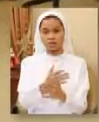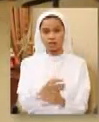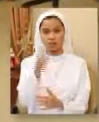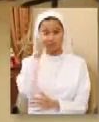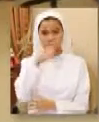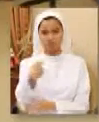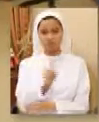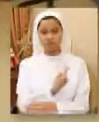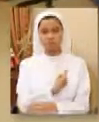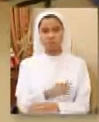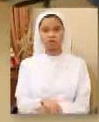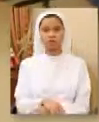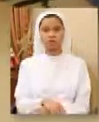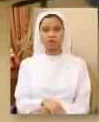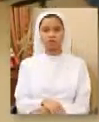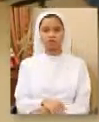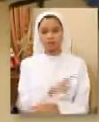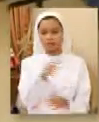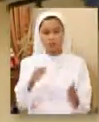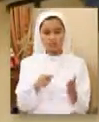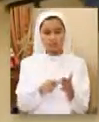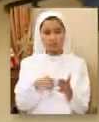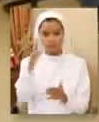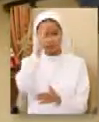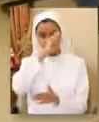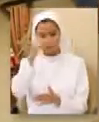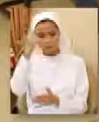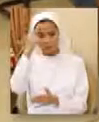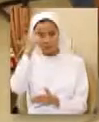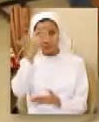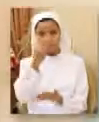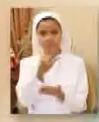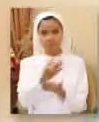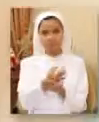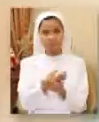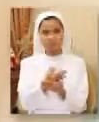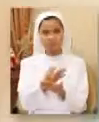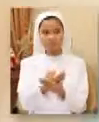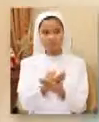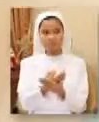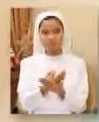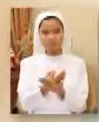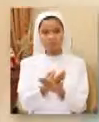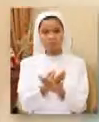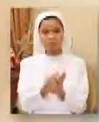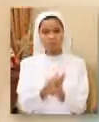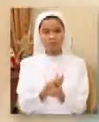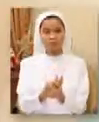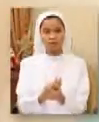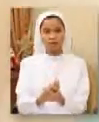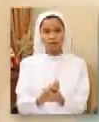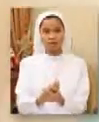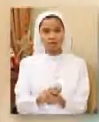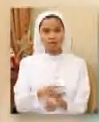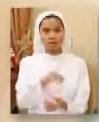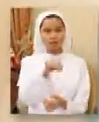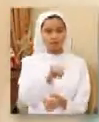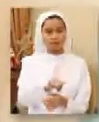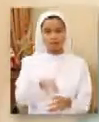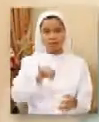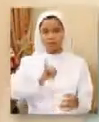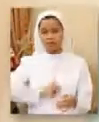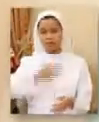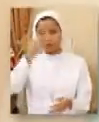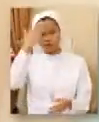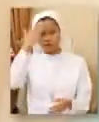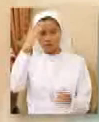mga fundraising na yan, dumadaan sa mesa mo before na mag-implement sila? No, not si by table, pero meron, yes, for